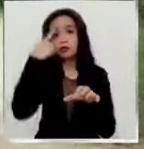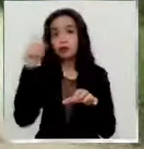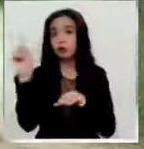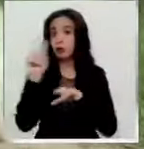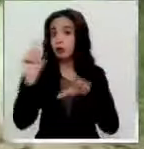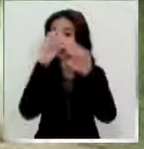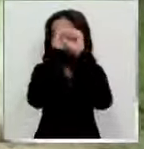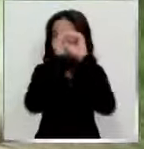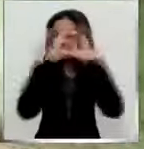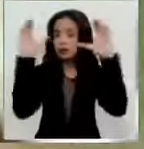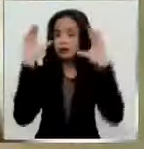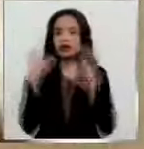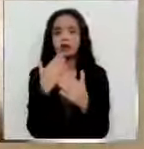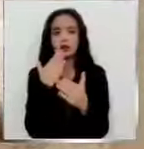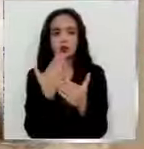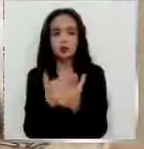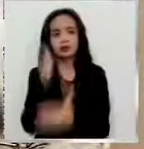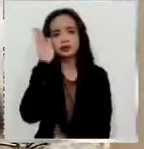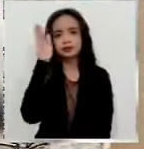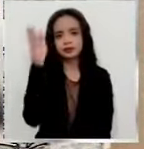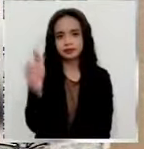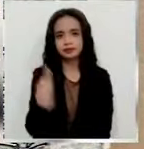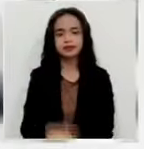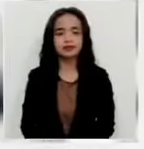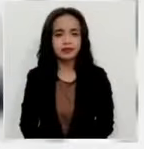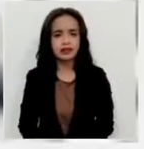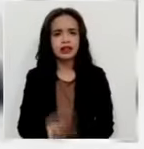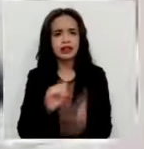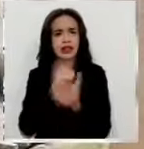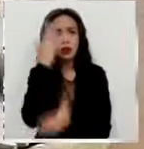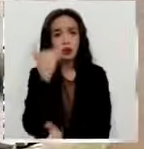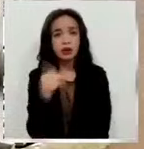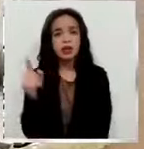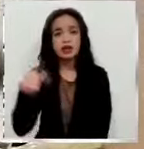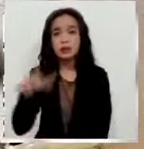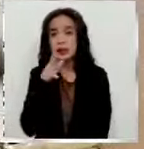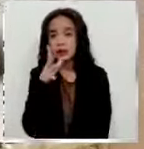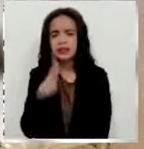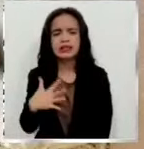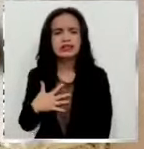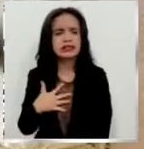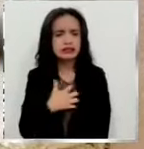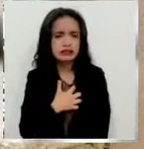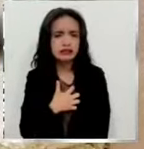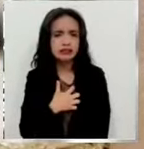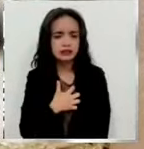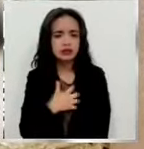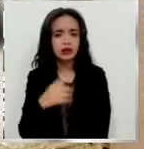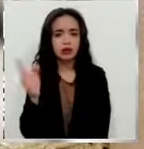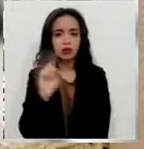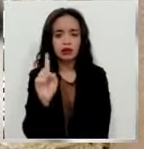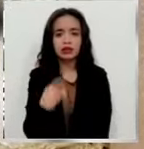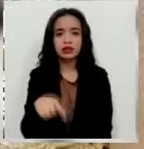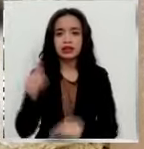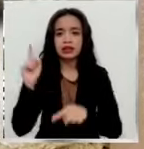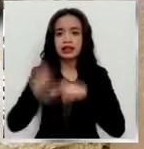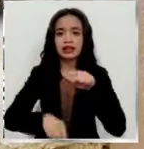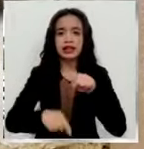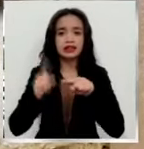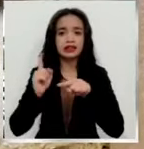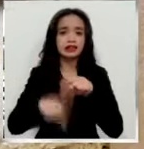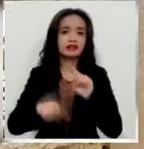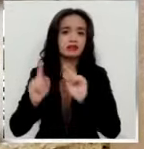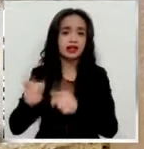ng magandang kinabukasan. Kaya't masakit para sa kanilang nanay na si Nani na hindi makapasok ang kanyang mga